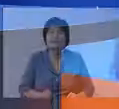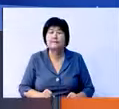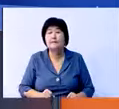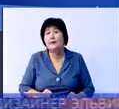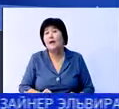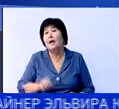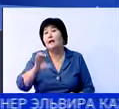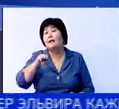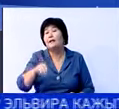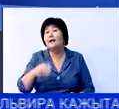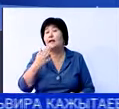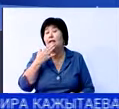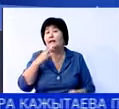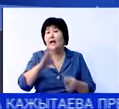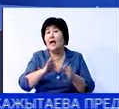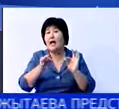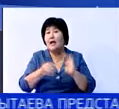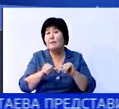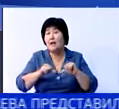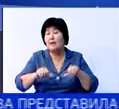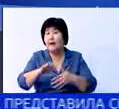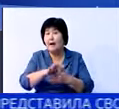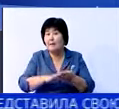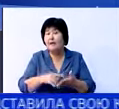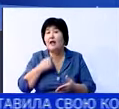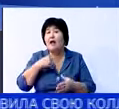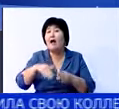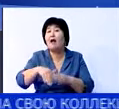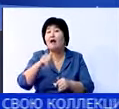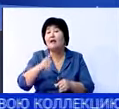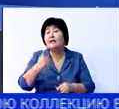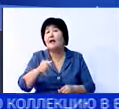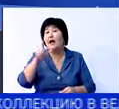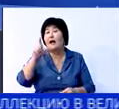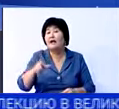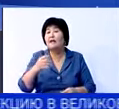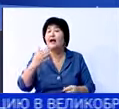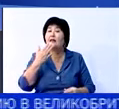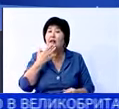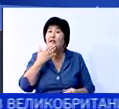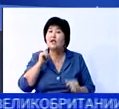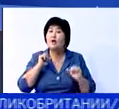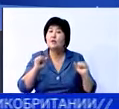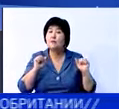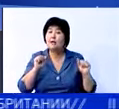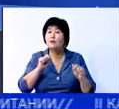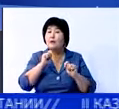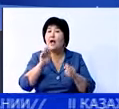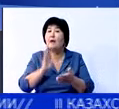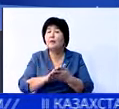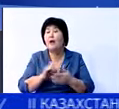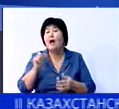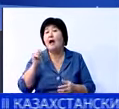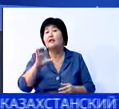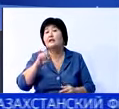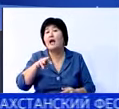На сайте Национального олимпийского комитета продолжается голосование за кандидатов на национальную спортивную премию «Алтын